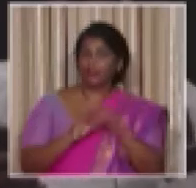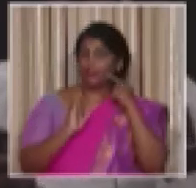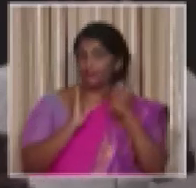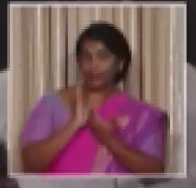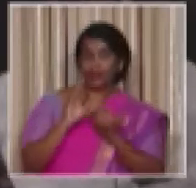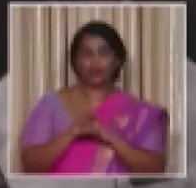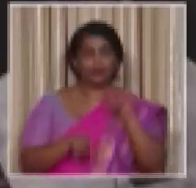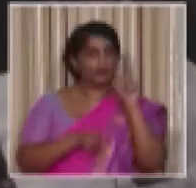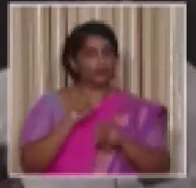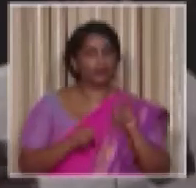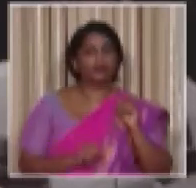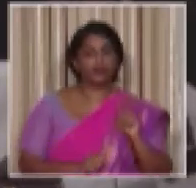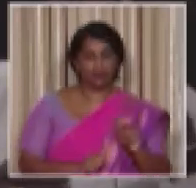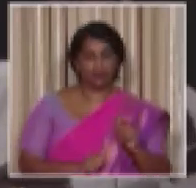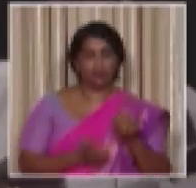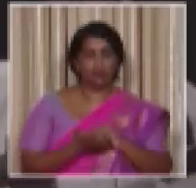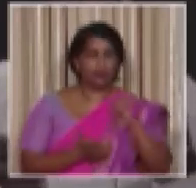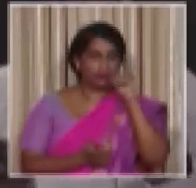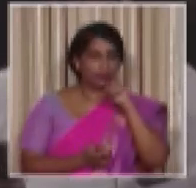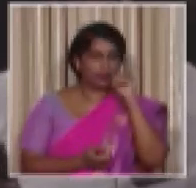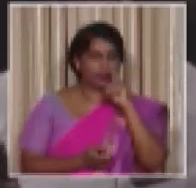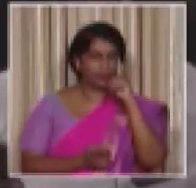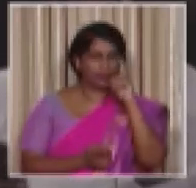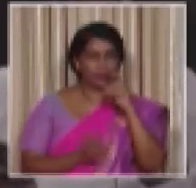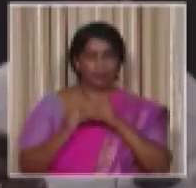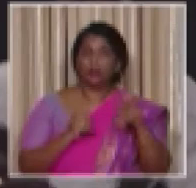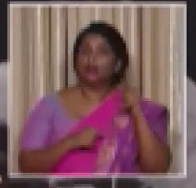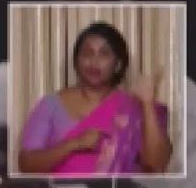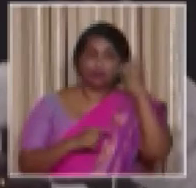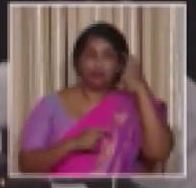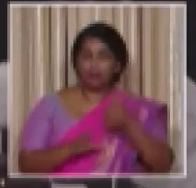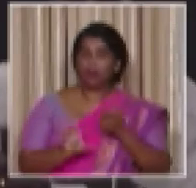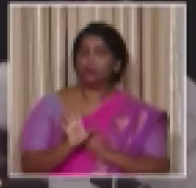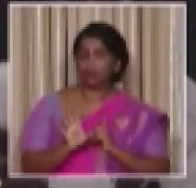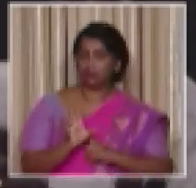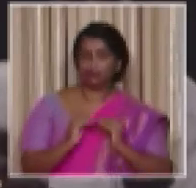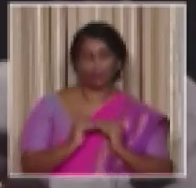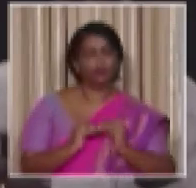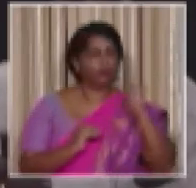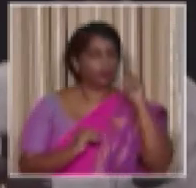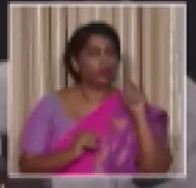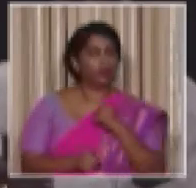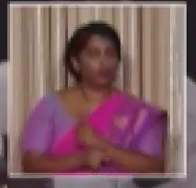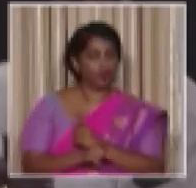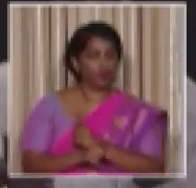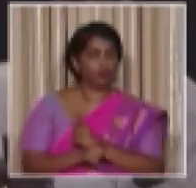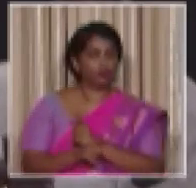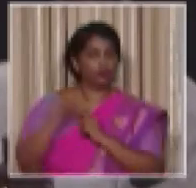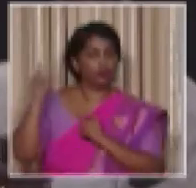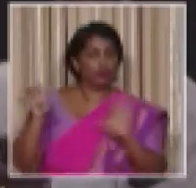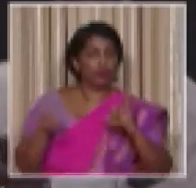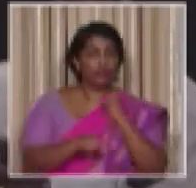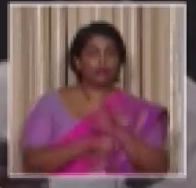එන පිරිස එනකොට තව මාසයක් හමාරකදී ඒගොල්ලන්ගේ වැටුප නිරන්තරයෙන්ම වැඩි ගුරු අධ්‍යාපනඥ සේවින්නවට